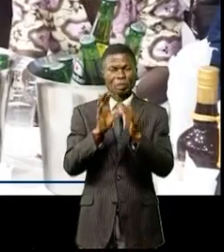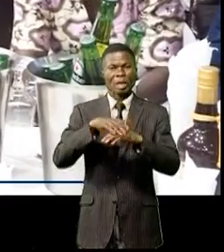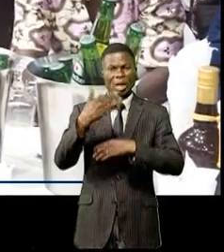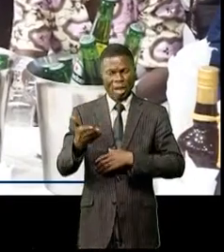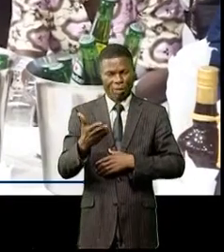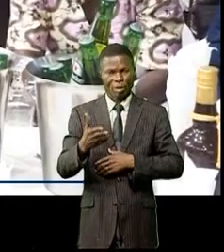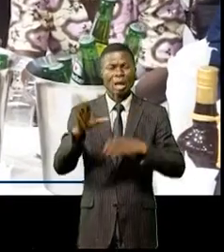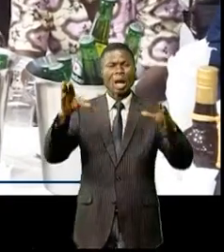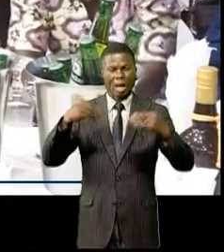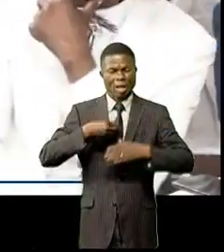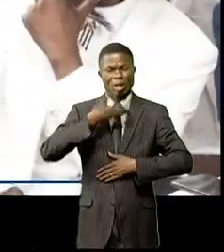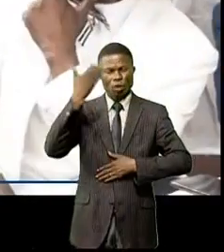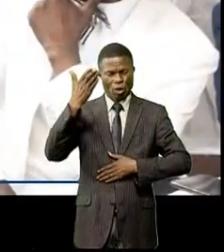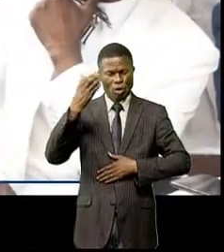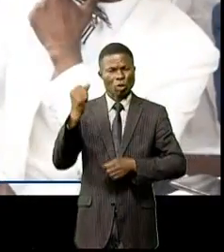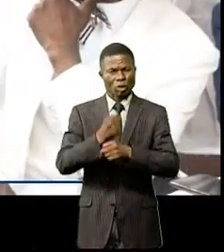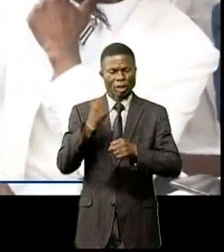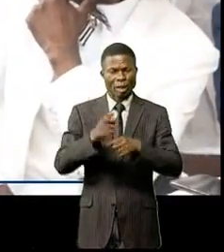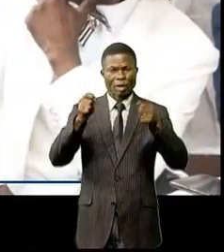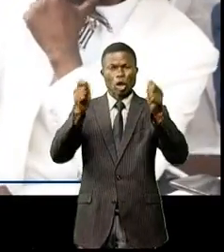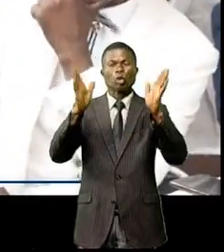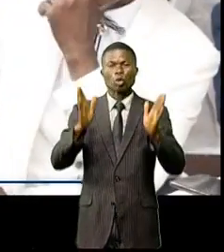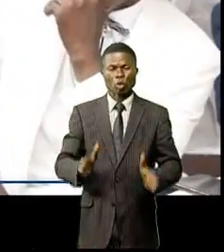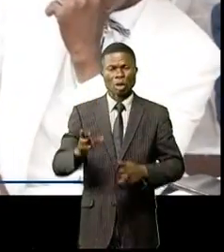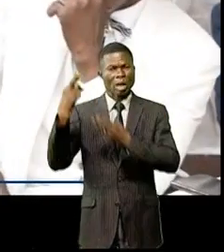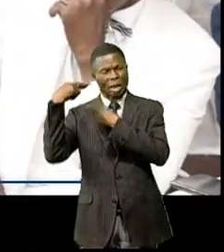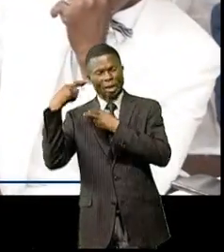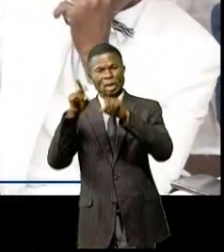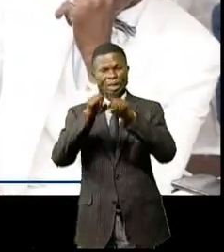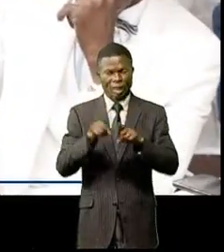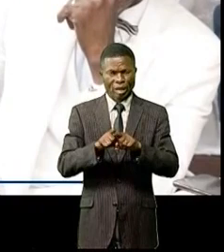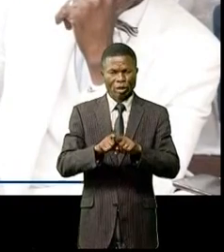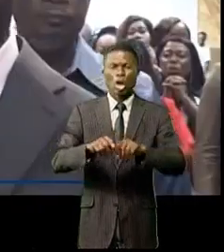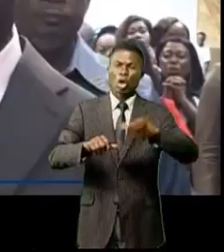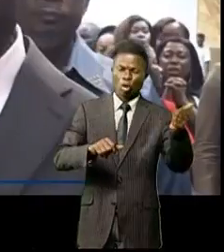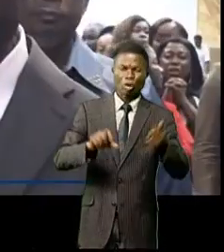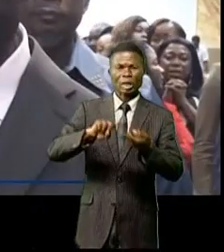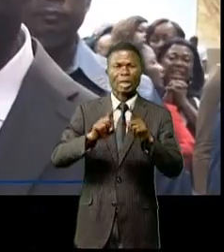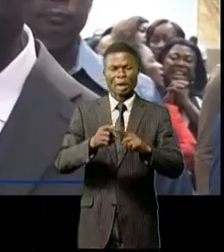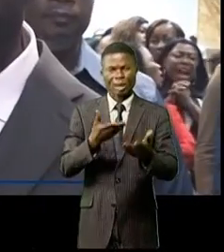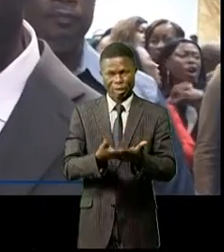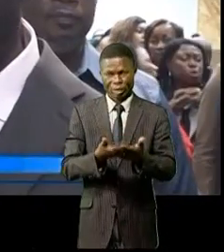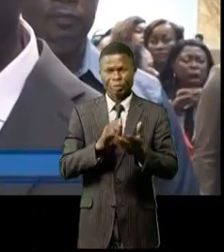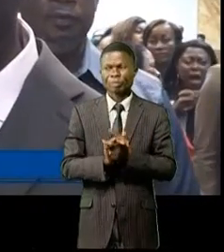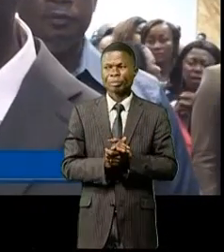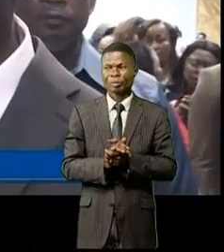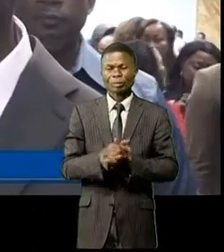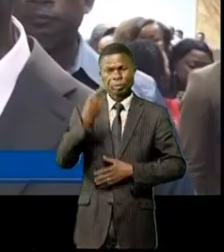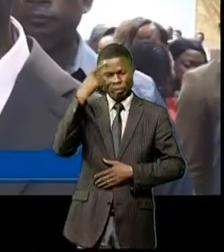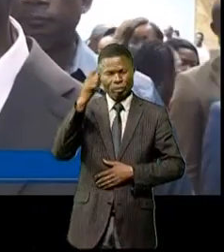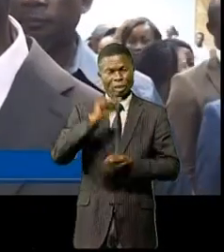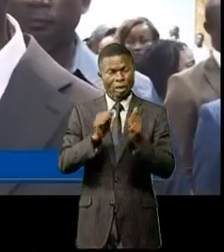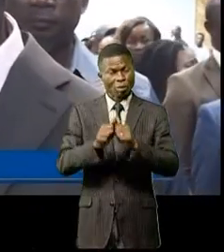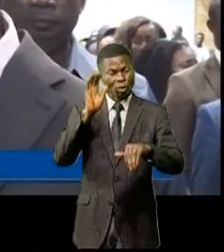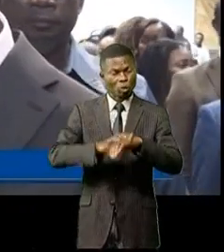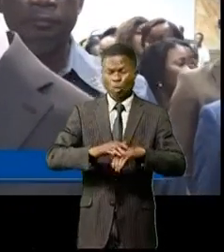reconnu l'esprit d'abnégation des journalistes, radio et leurs auxiliaires. problèmes techniques se posent à tous les